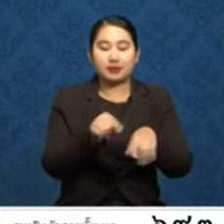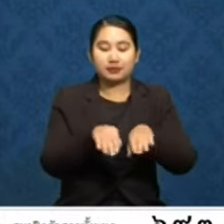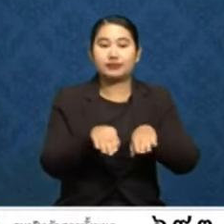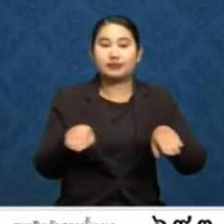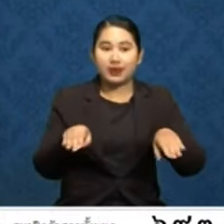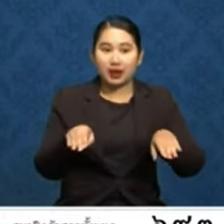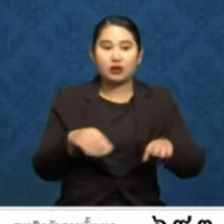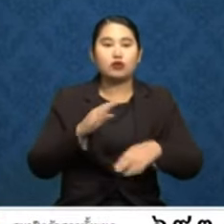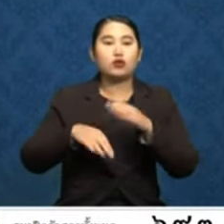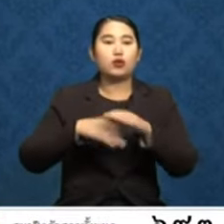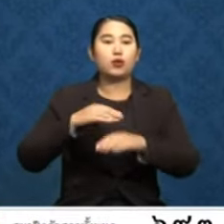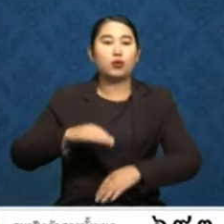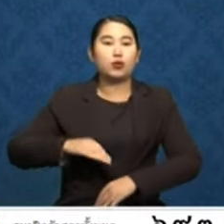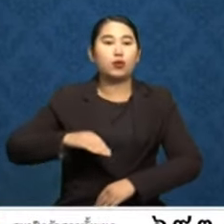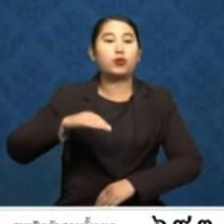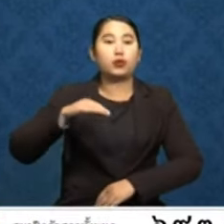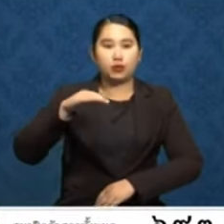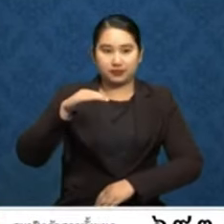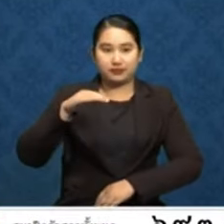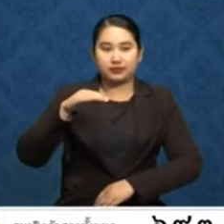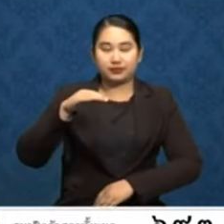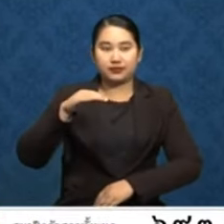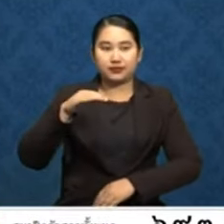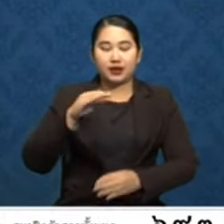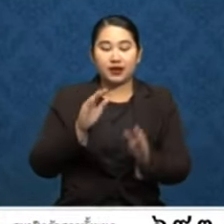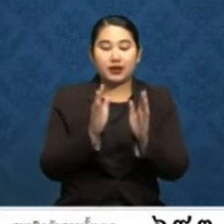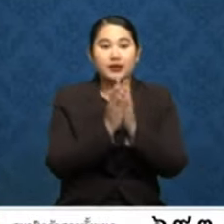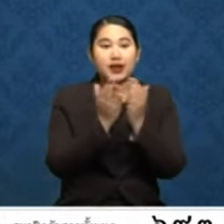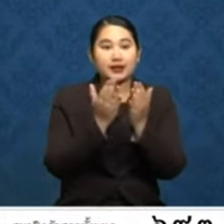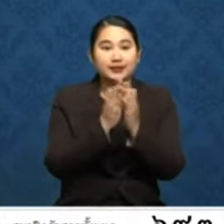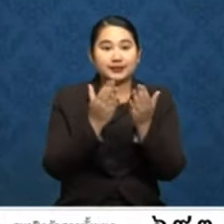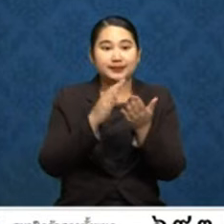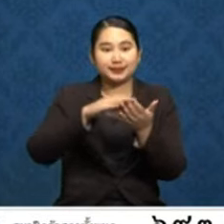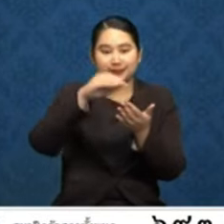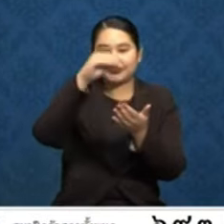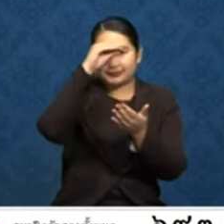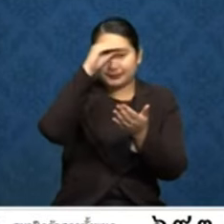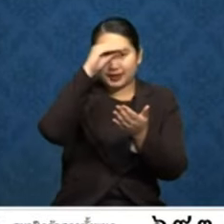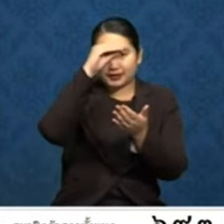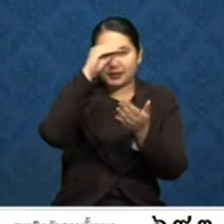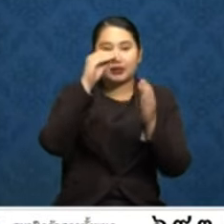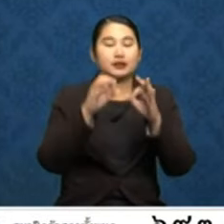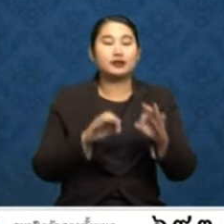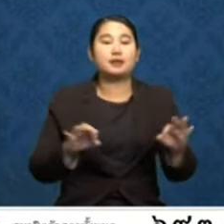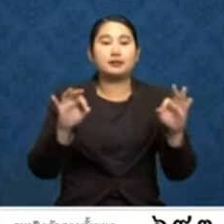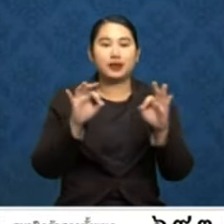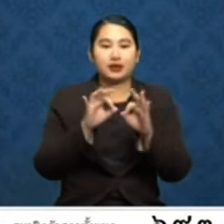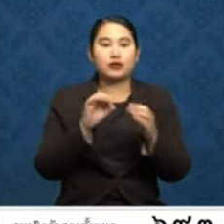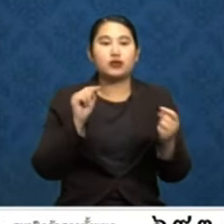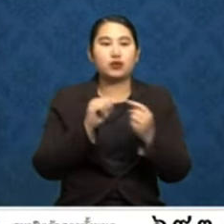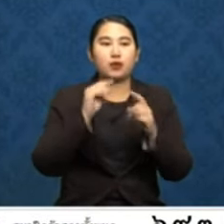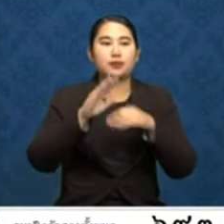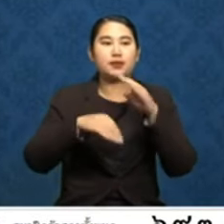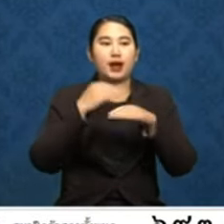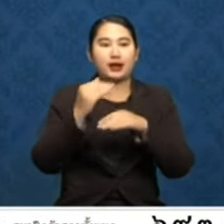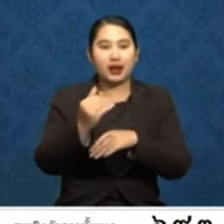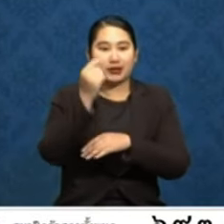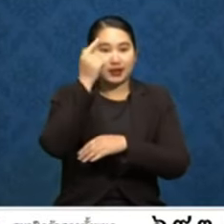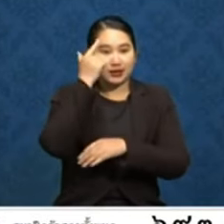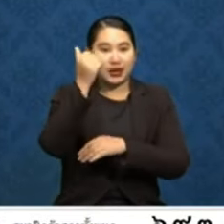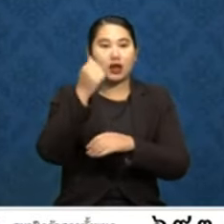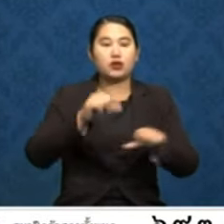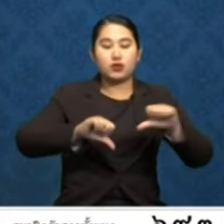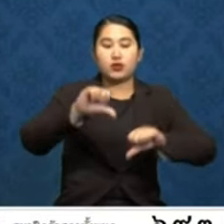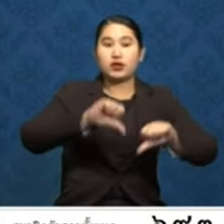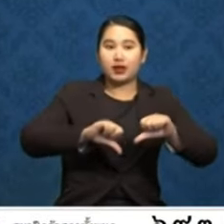เมื่อเติบโตก็ได้เรียนหนังสือที่ให้ความสำคัญกับการพัฒนาทักษะวิทยาศา